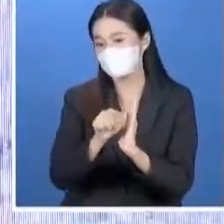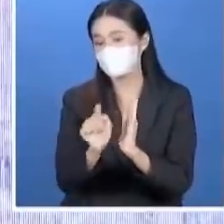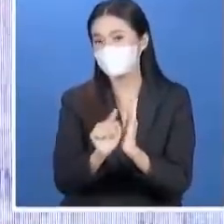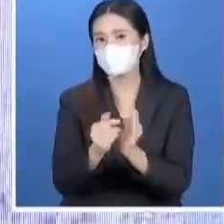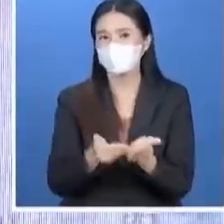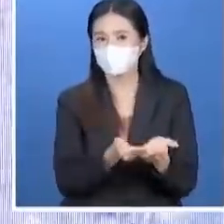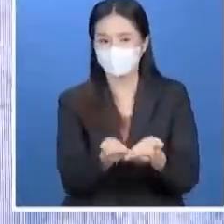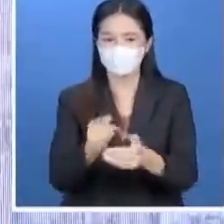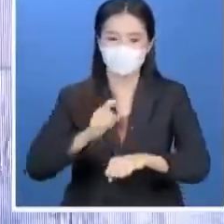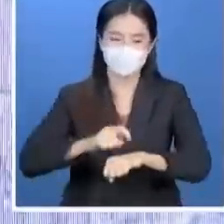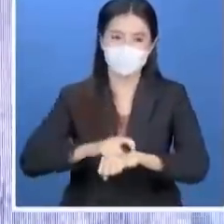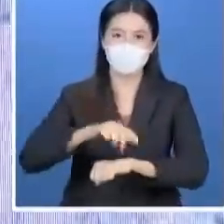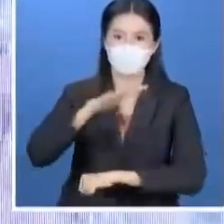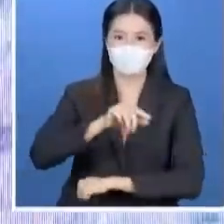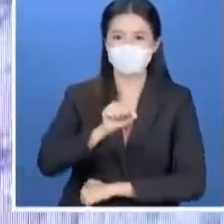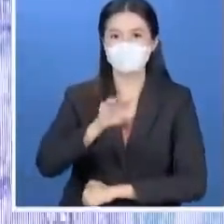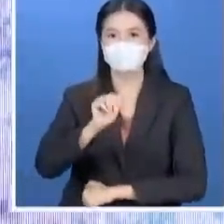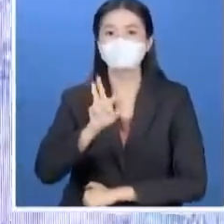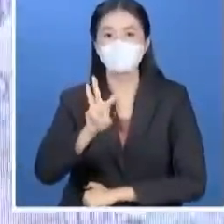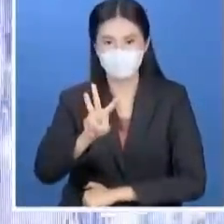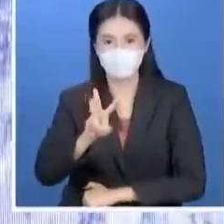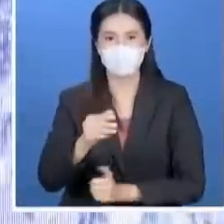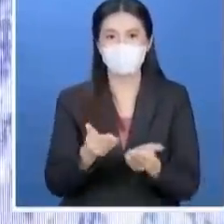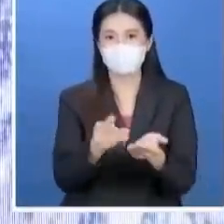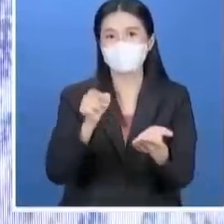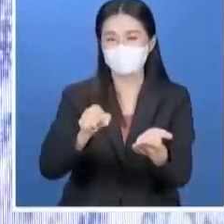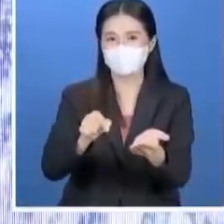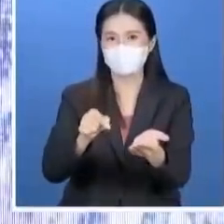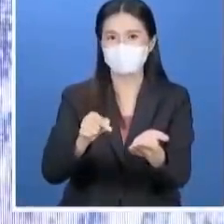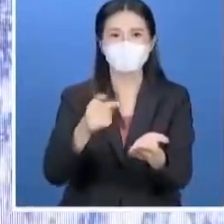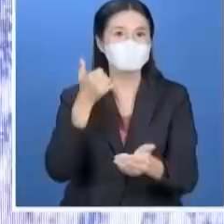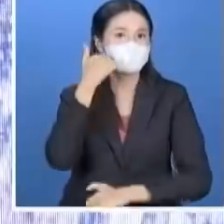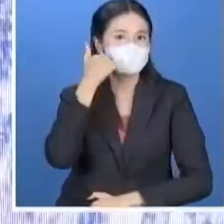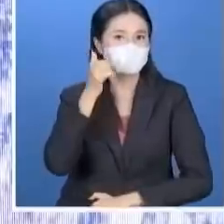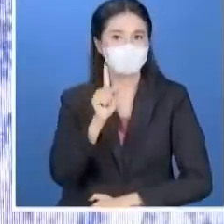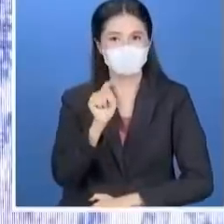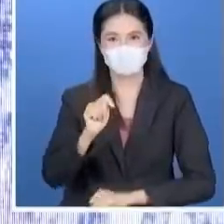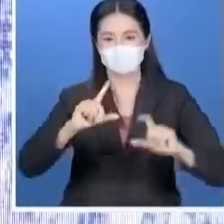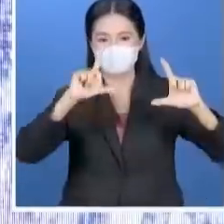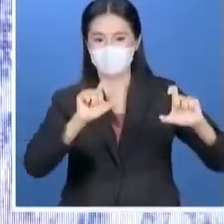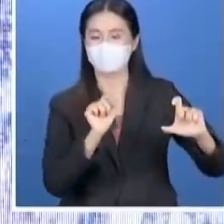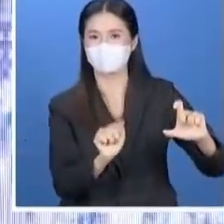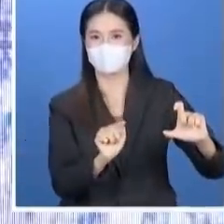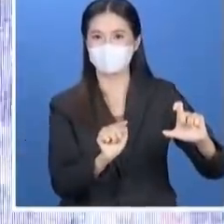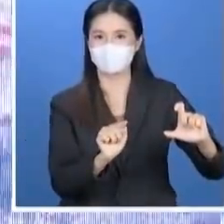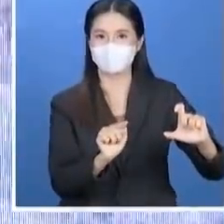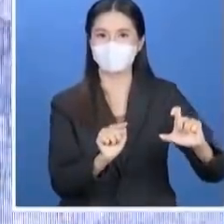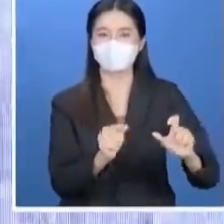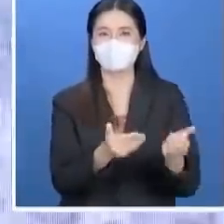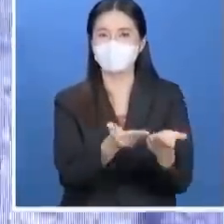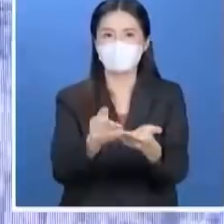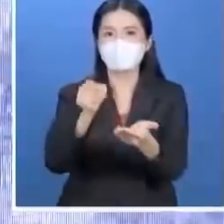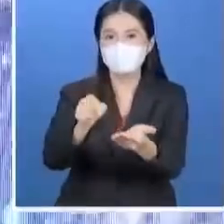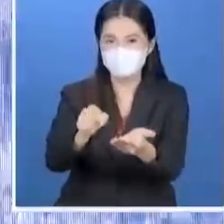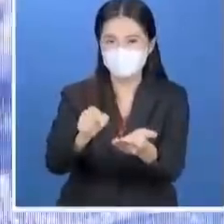างทางเมื่อเวลา 17:46 บริเวณนี้มือถือของกติกได้ถ่ายภาพนี้ไว้และเมื่อมาถึงบริเว